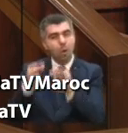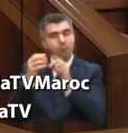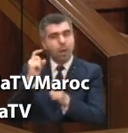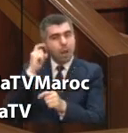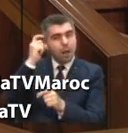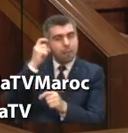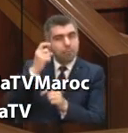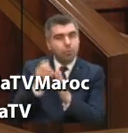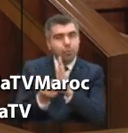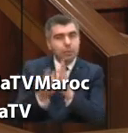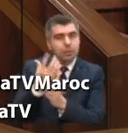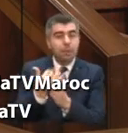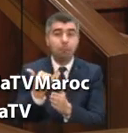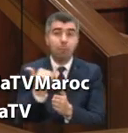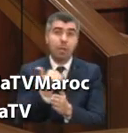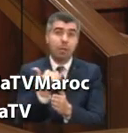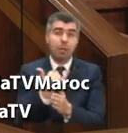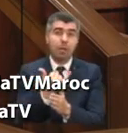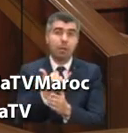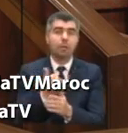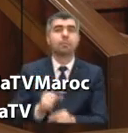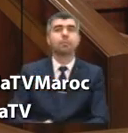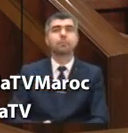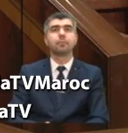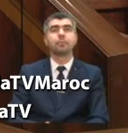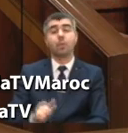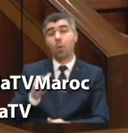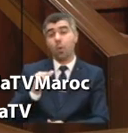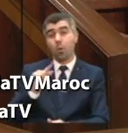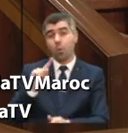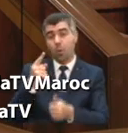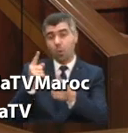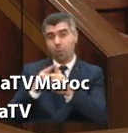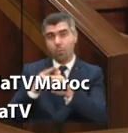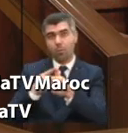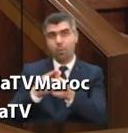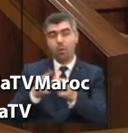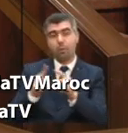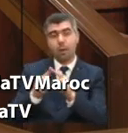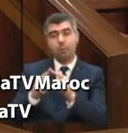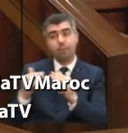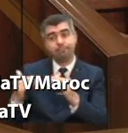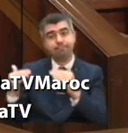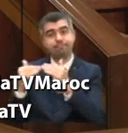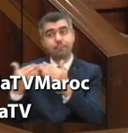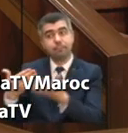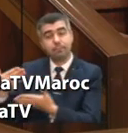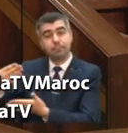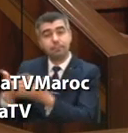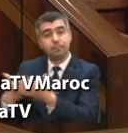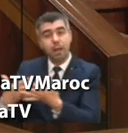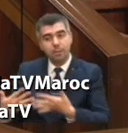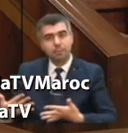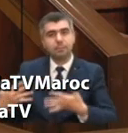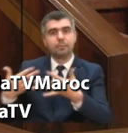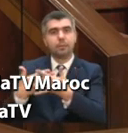المهمه باش يمكن نطوروا هذا المجال كامل. المسلك الاول هو ارساء مناخ الثقه القادر على اعاده ادماج كل